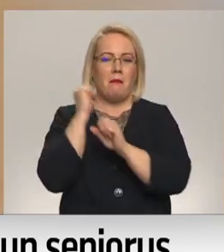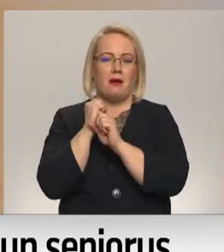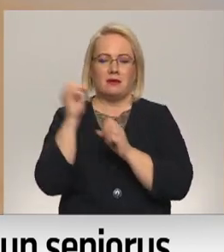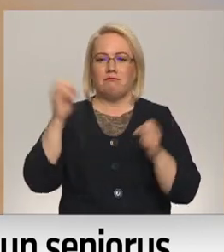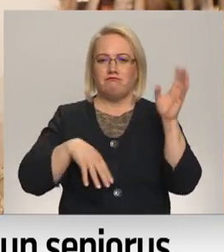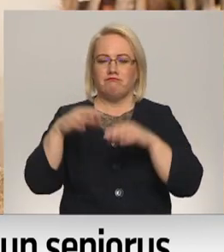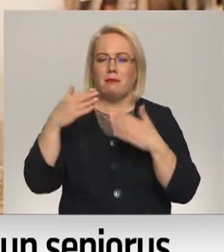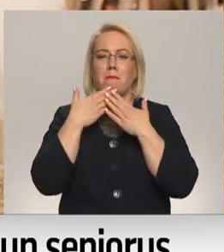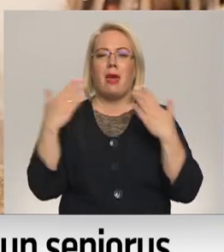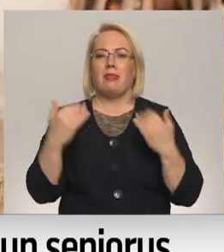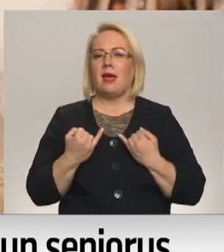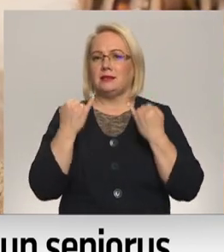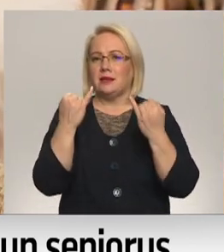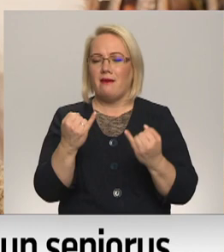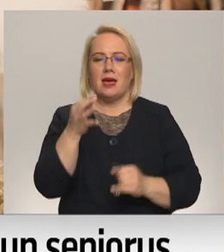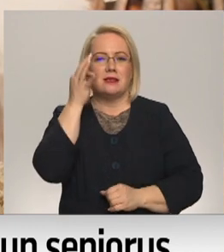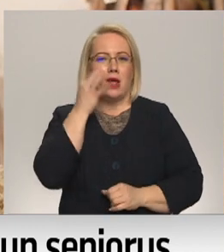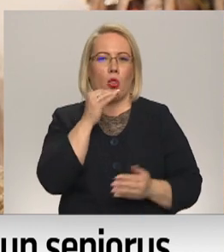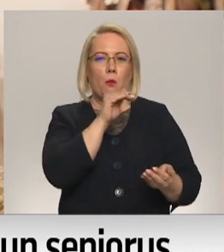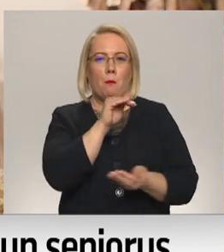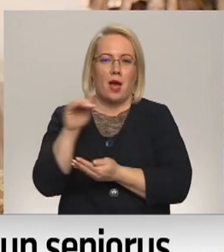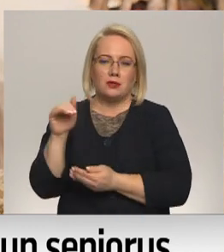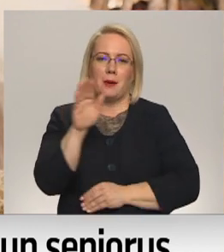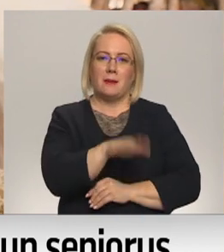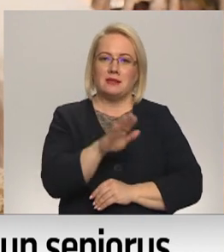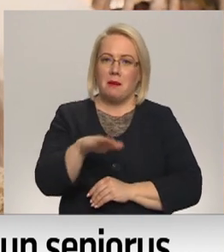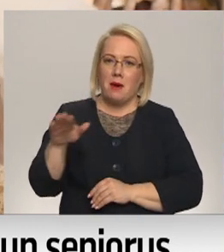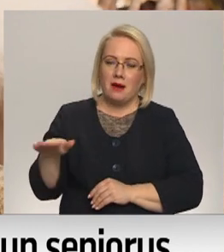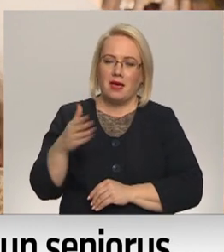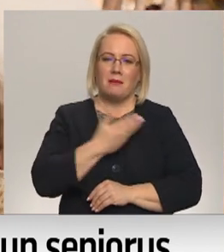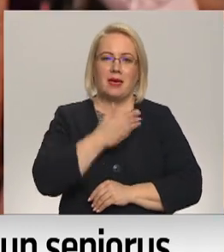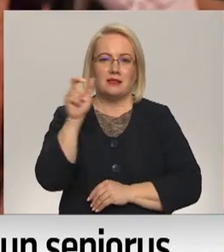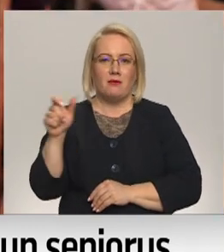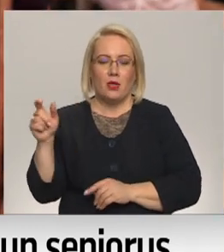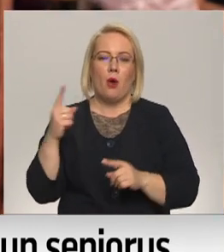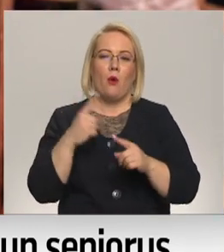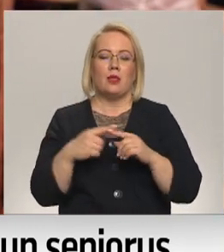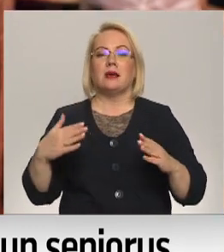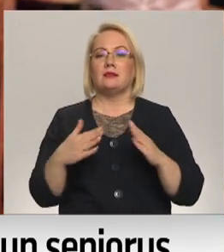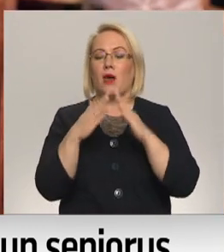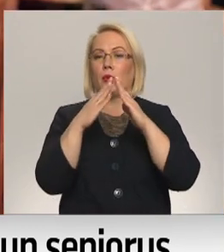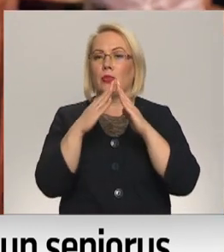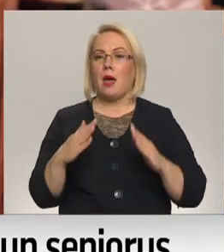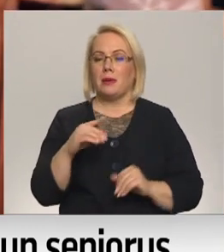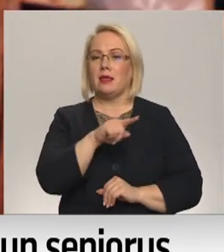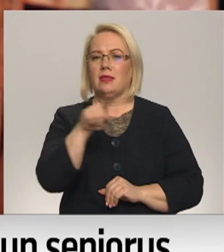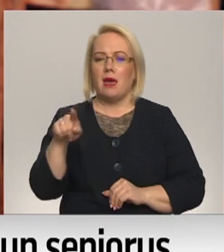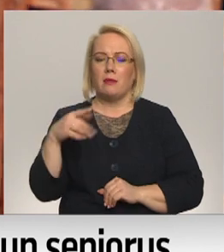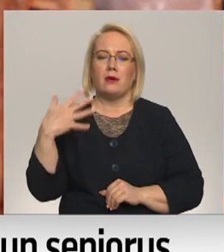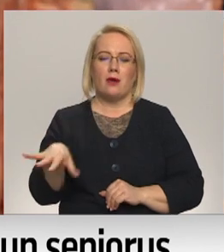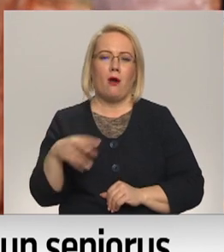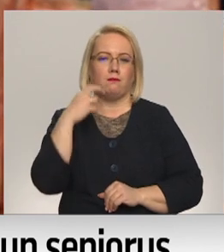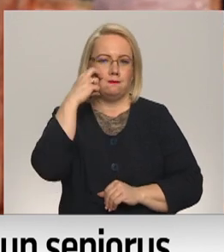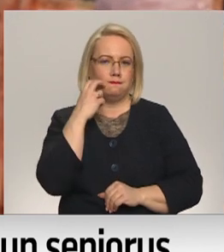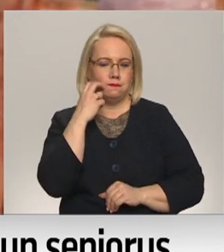pēdējās dāvaniņas. Tās ir saldumu paciņas pašiem mazākiem Raņķu pagasta iedzīvotājiem, svētku namiņi tiem, kuru gadu skaits jau